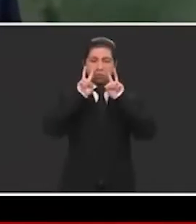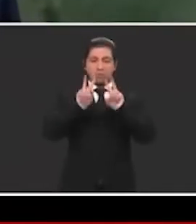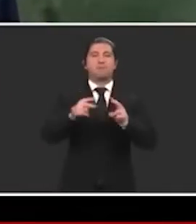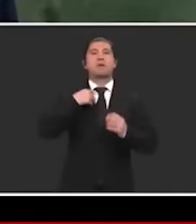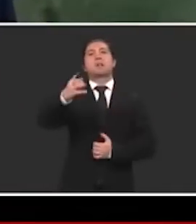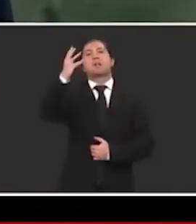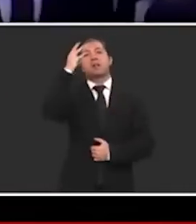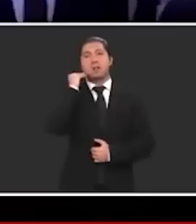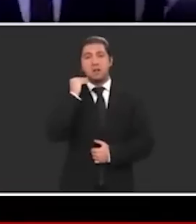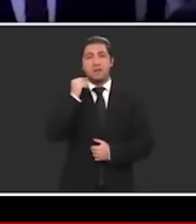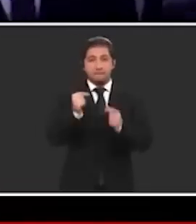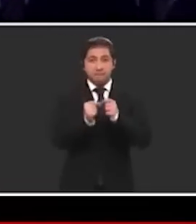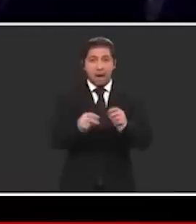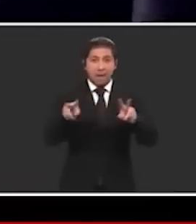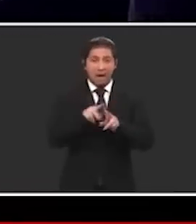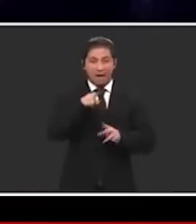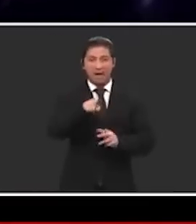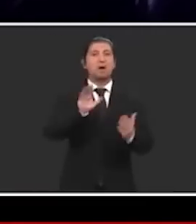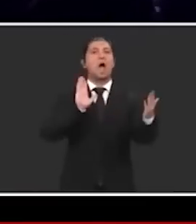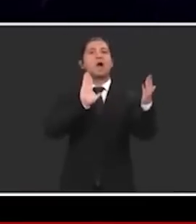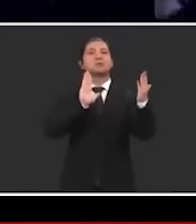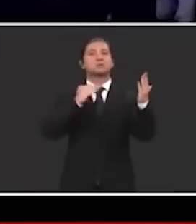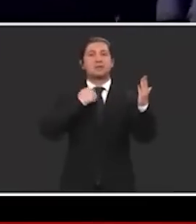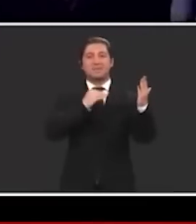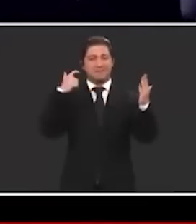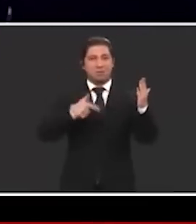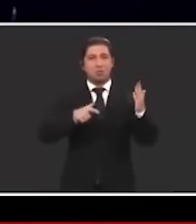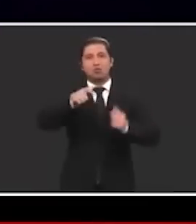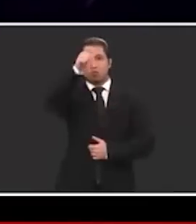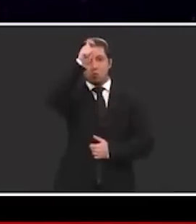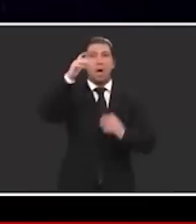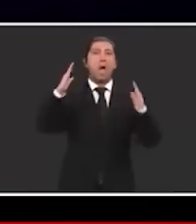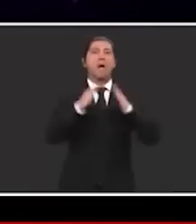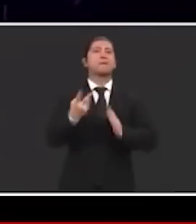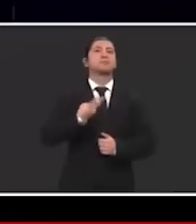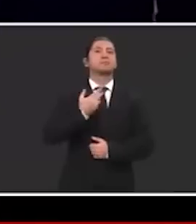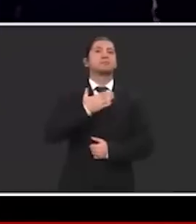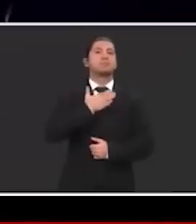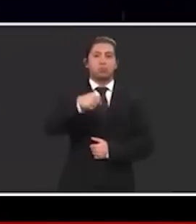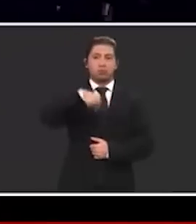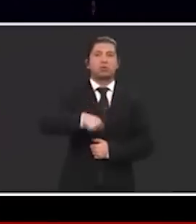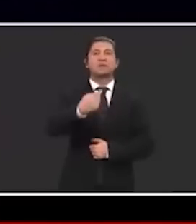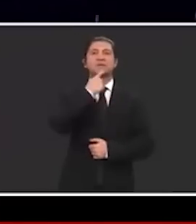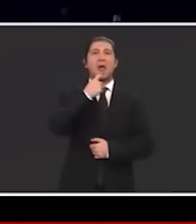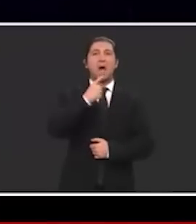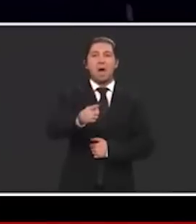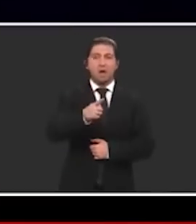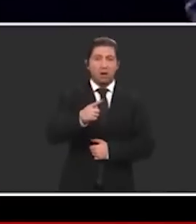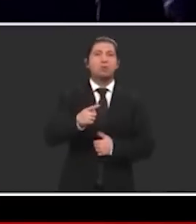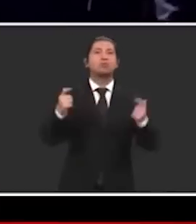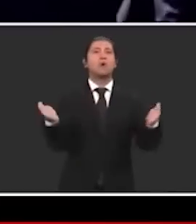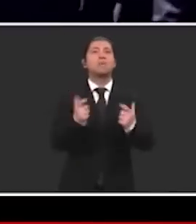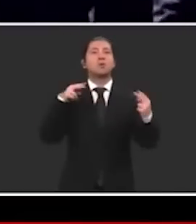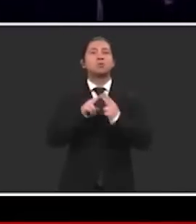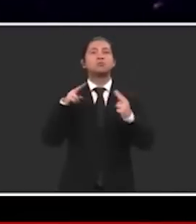ettik. Birleşmiş Milletler'in tam karşısında yer alan Türk evimiz bu senede diplomasinin en